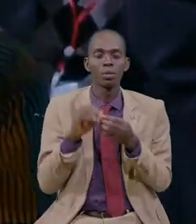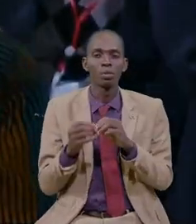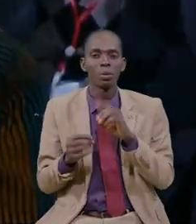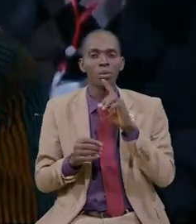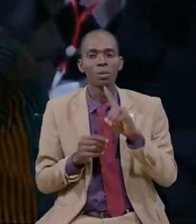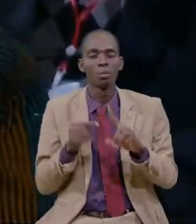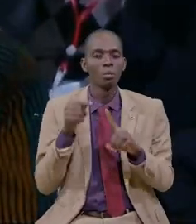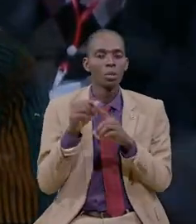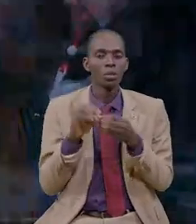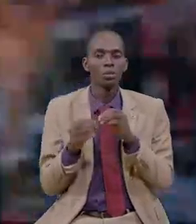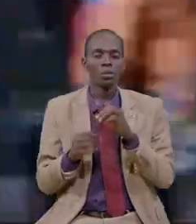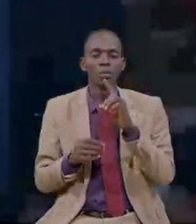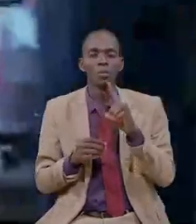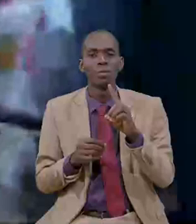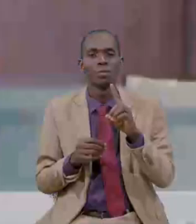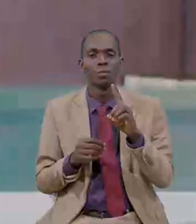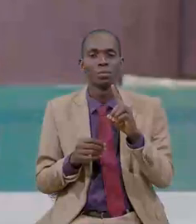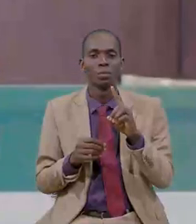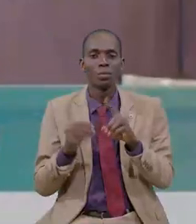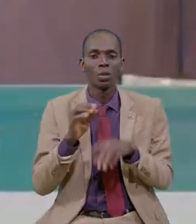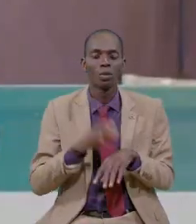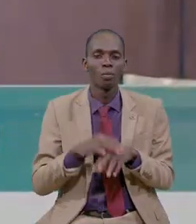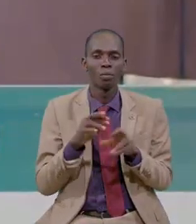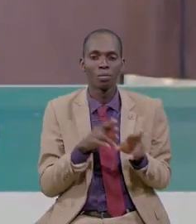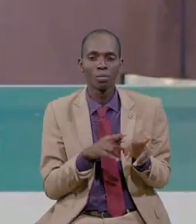Premier point donc, la préparation